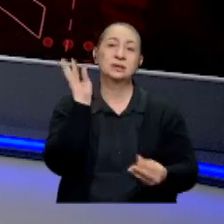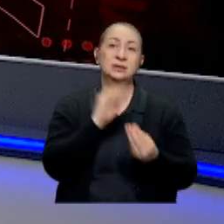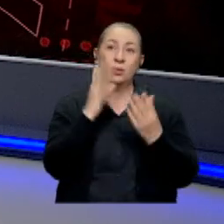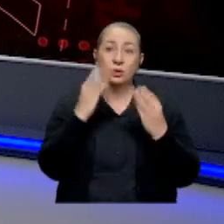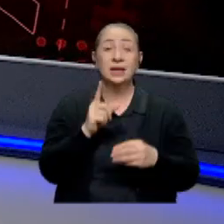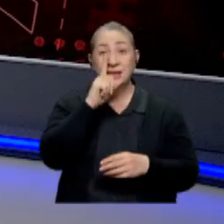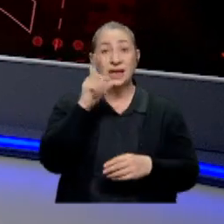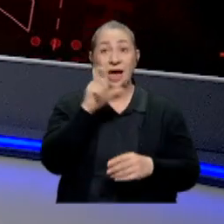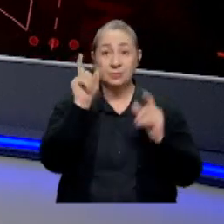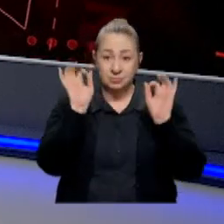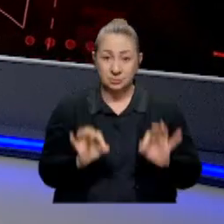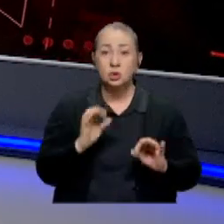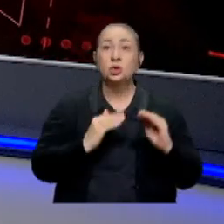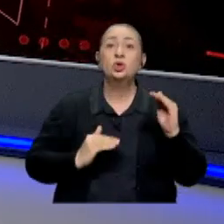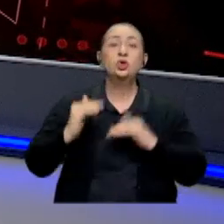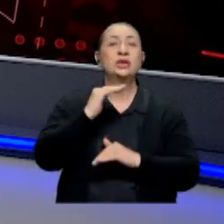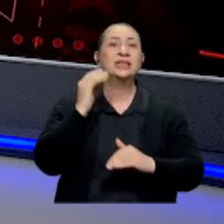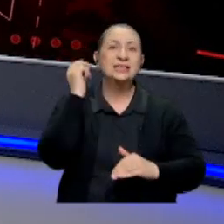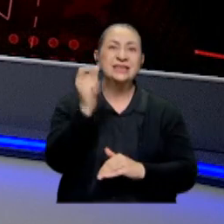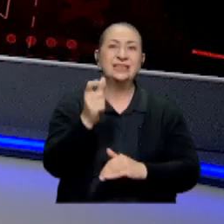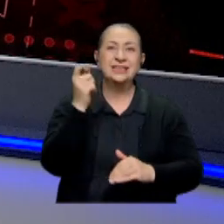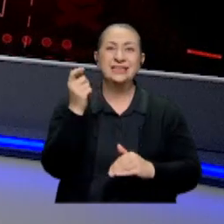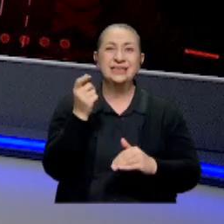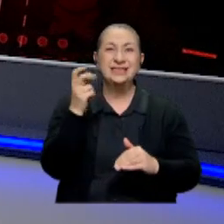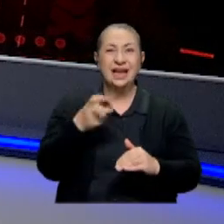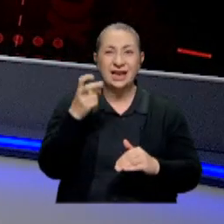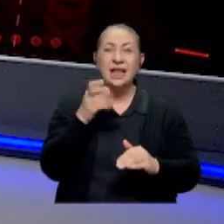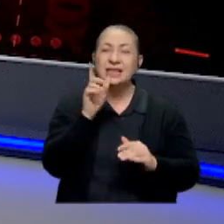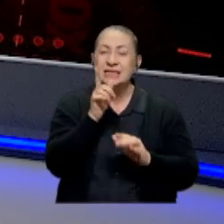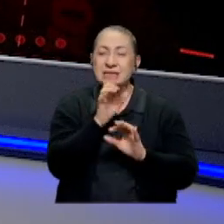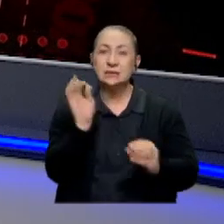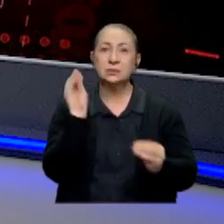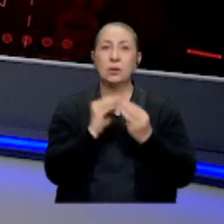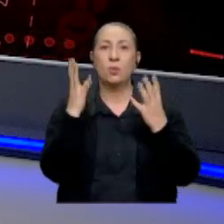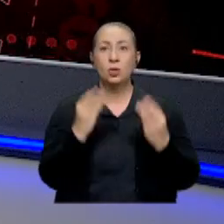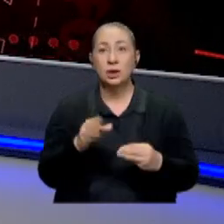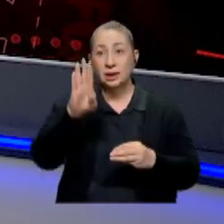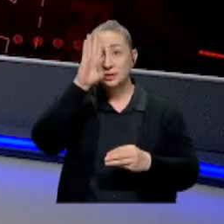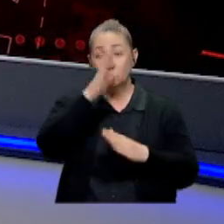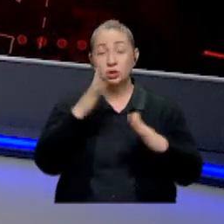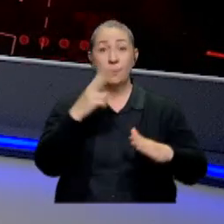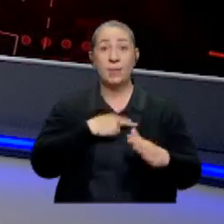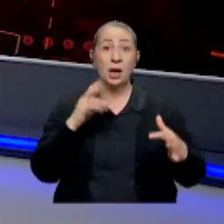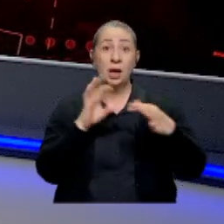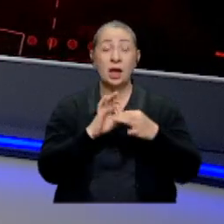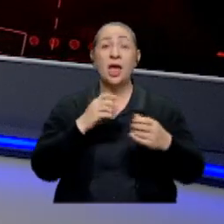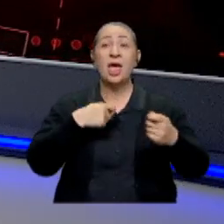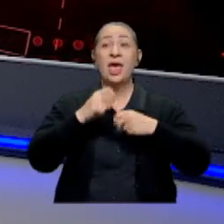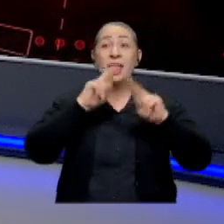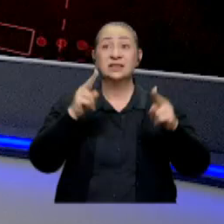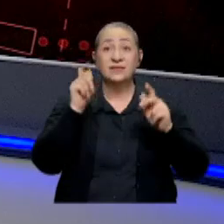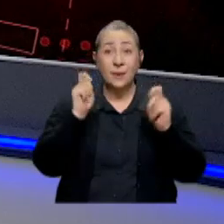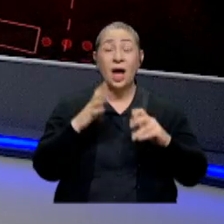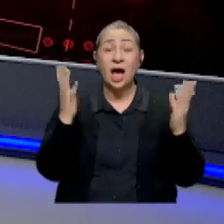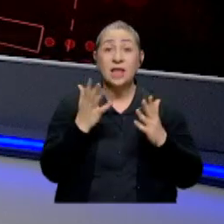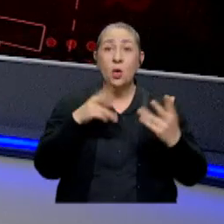zamlandı. Nisan ayı itibariyle yüksek hızlı trene de sessiz sedasız zam geldiği ortaya çıktı. İstanbul Büyükşehir'e bağlı esnafın kullandığı